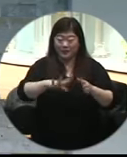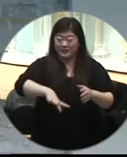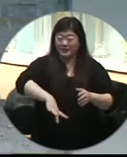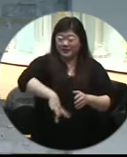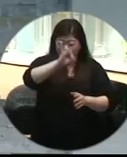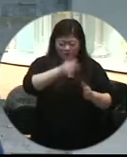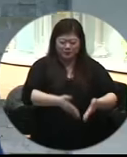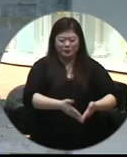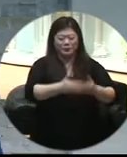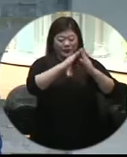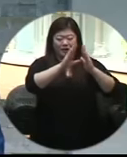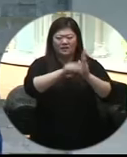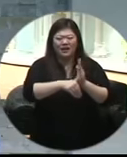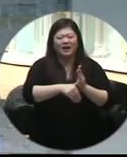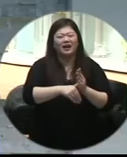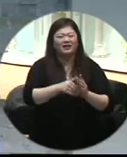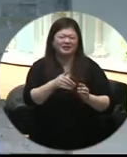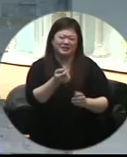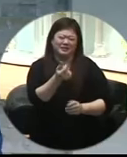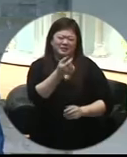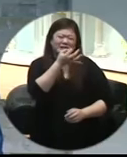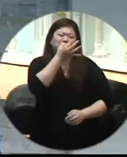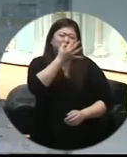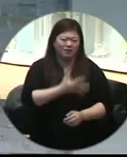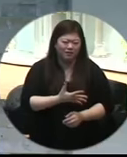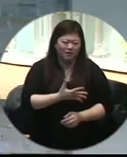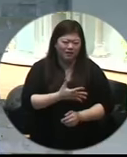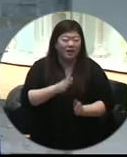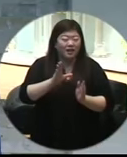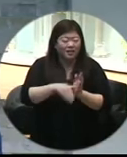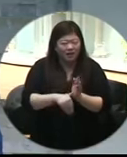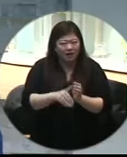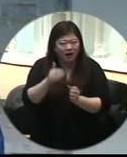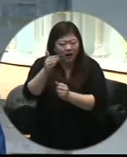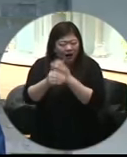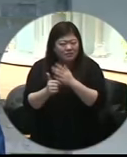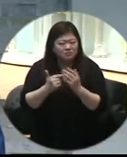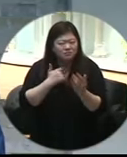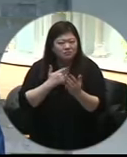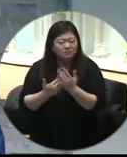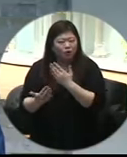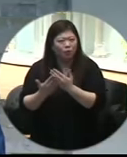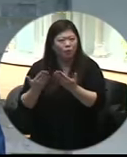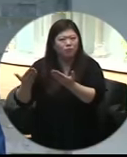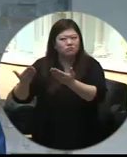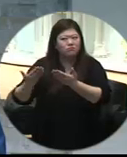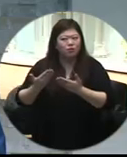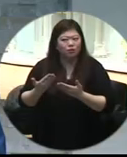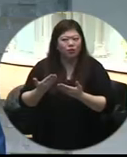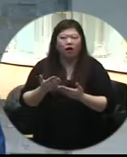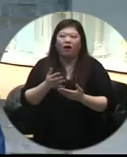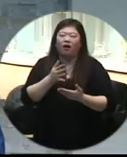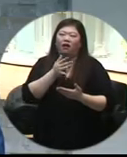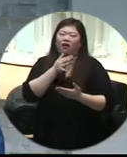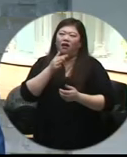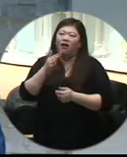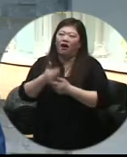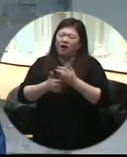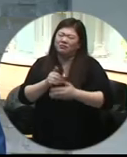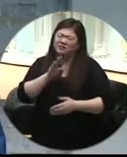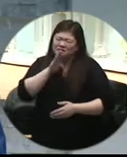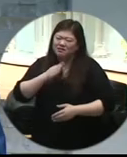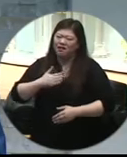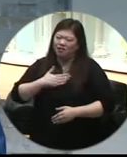가장 힘들 때 신비한 체험을 많이 하게 하시면서 하나님이 나를 부르셨다는 증거를